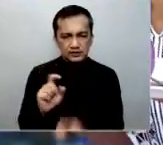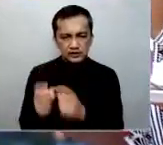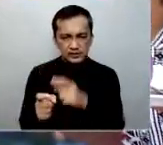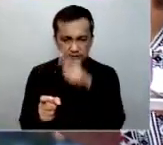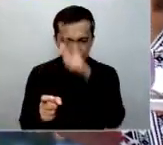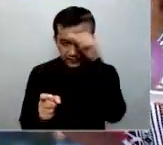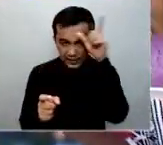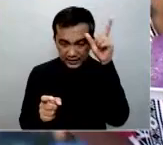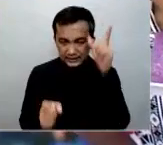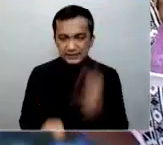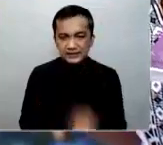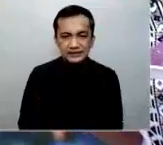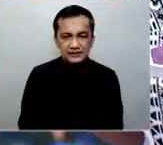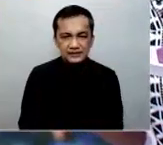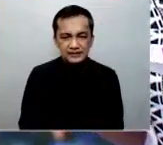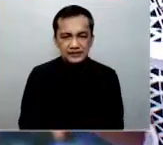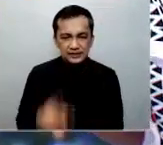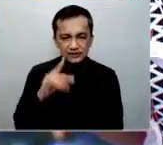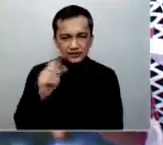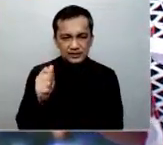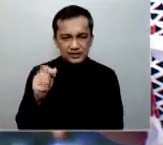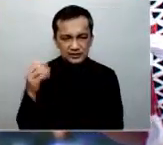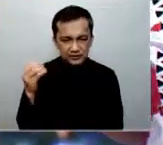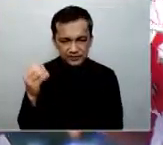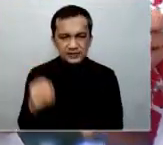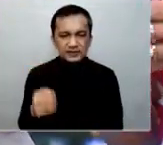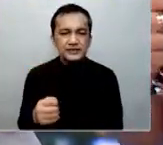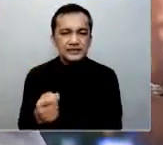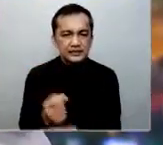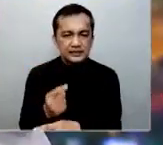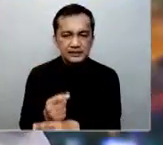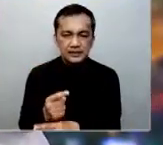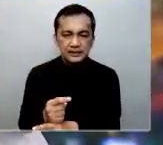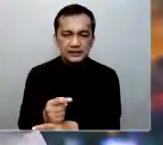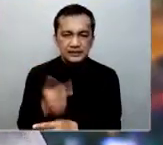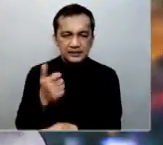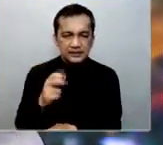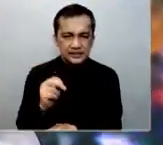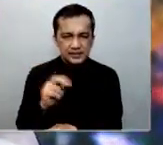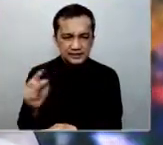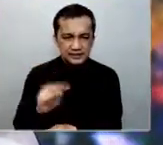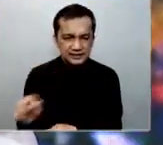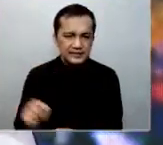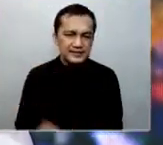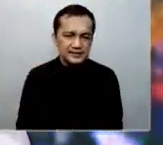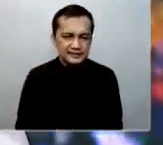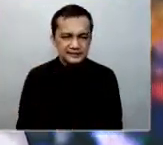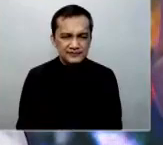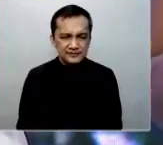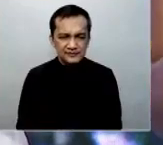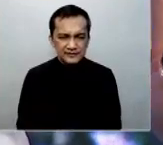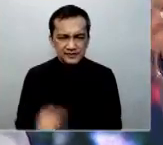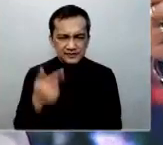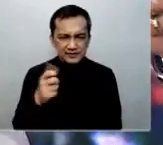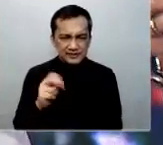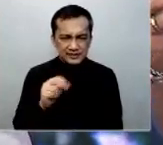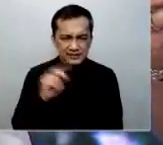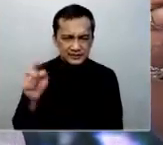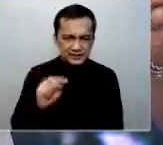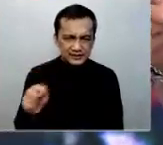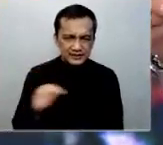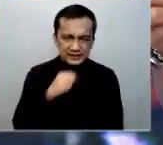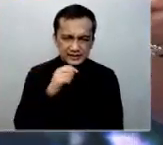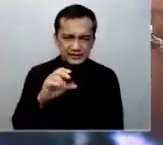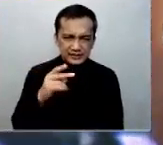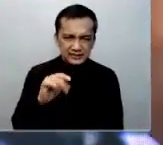Ang diba? Kuchinta orange, Jen. Kaya nga eh. Gen Z itong kuchinta na to. Gen Z to. Hindi to charcoal,